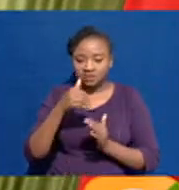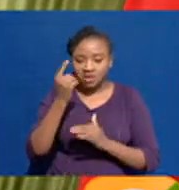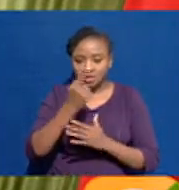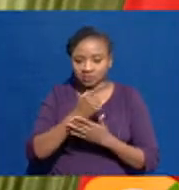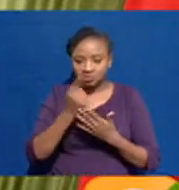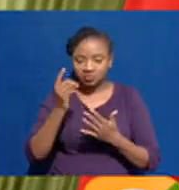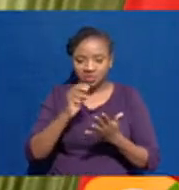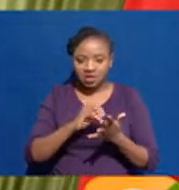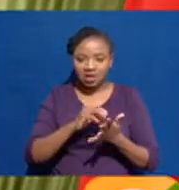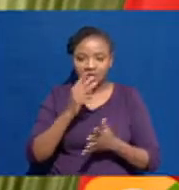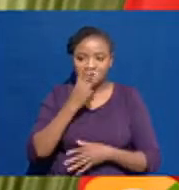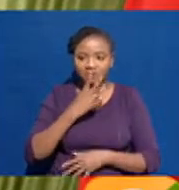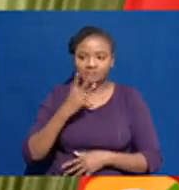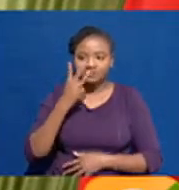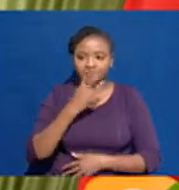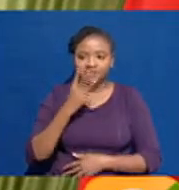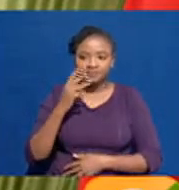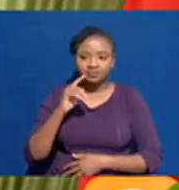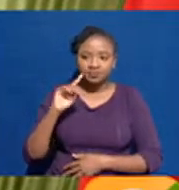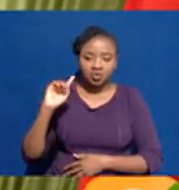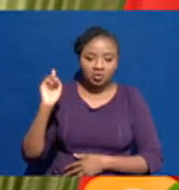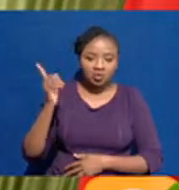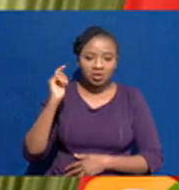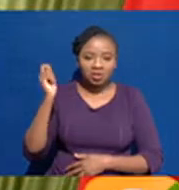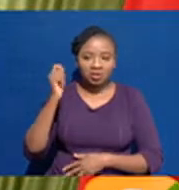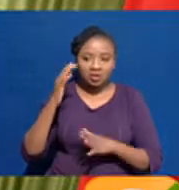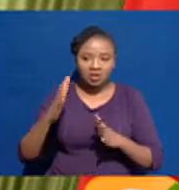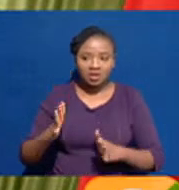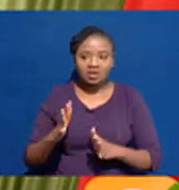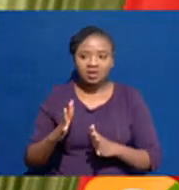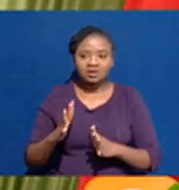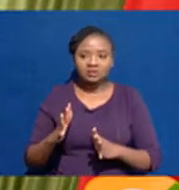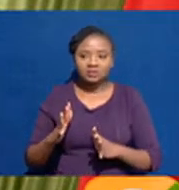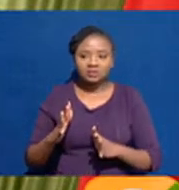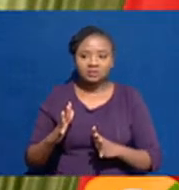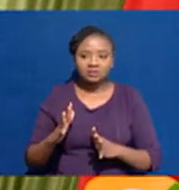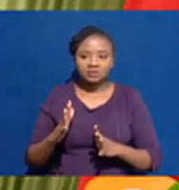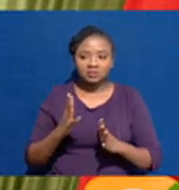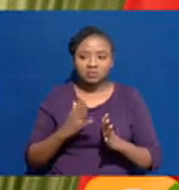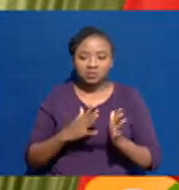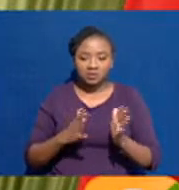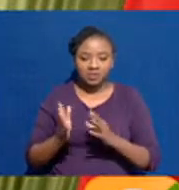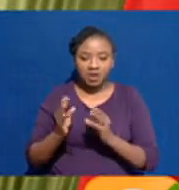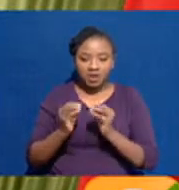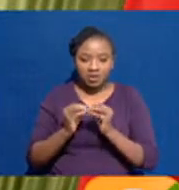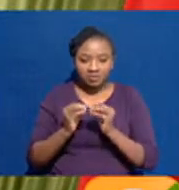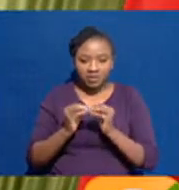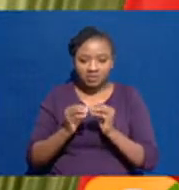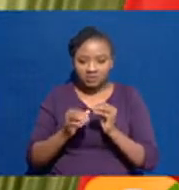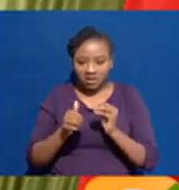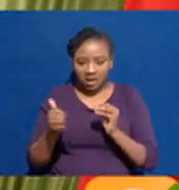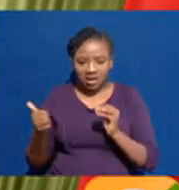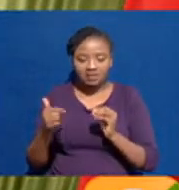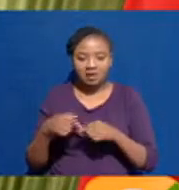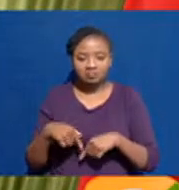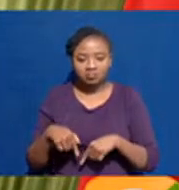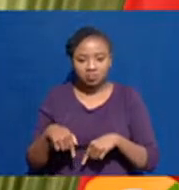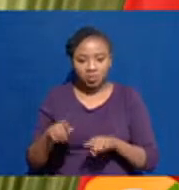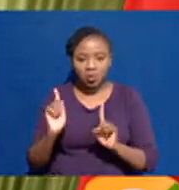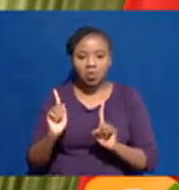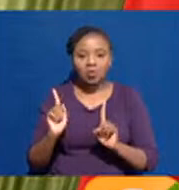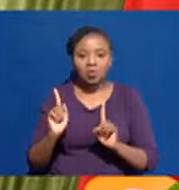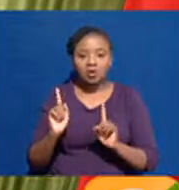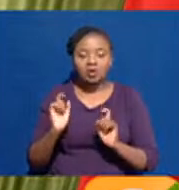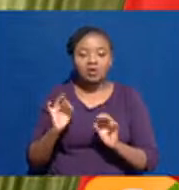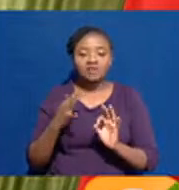tena Kenya yote watajumuika. Kutakuwa na kamkunji ingine Jumatano ijayo.